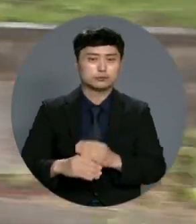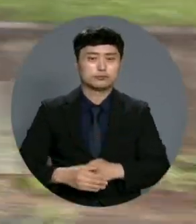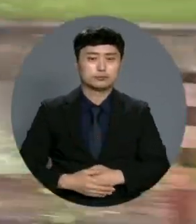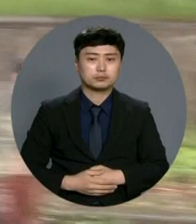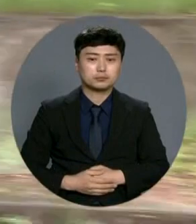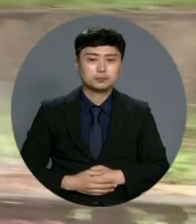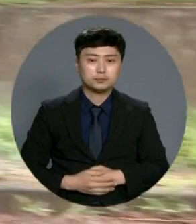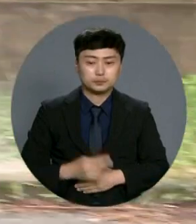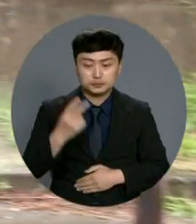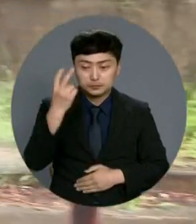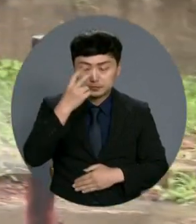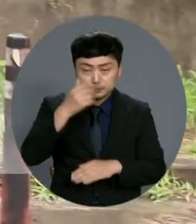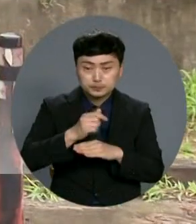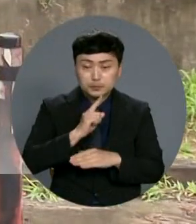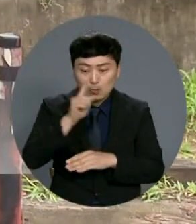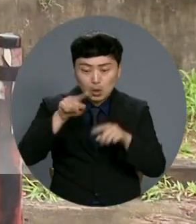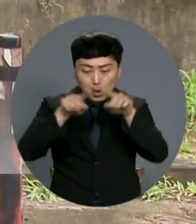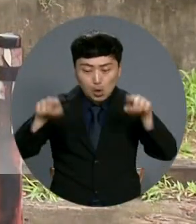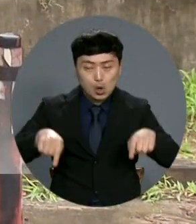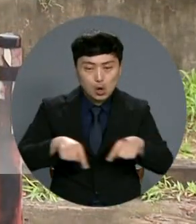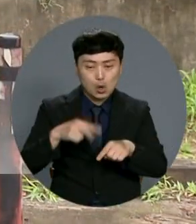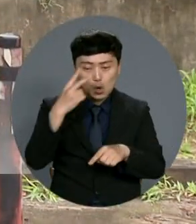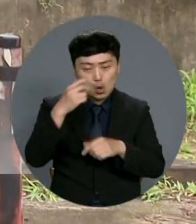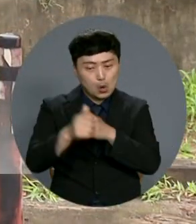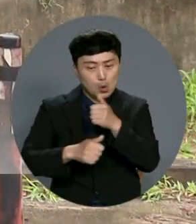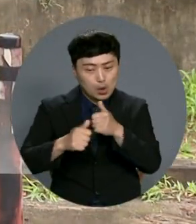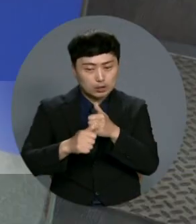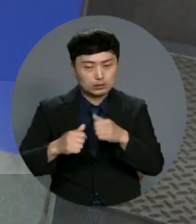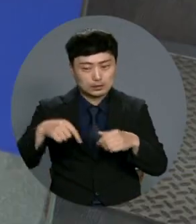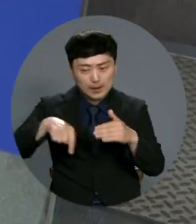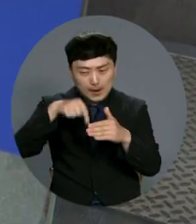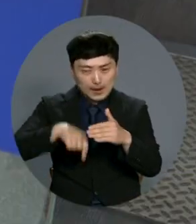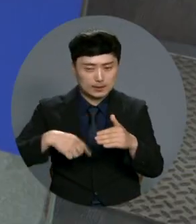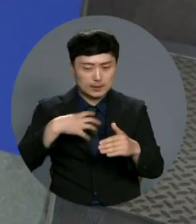작성되면 심의위원회를 열어 직장 내 괴롭힘이 있었는지